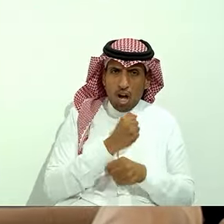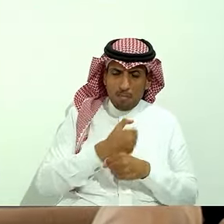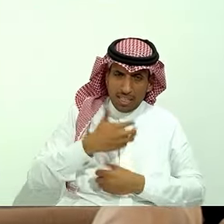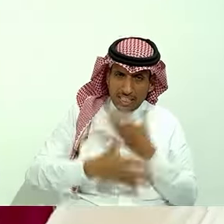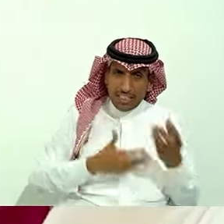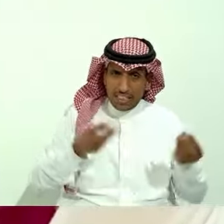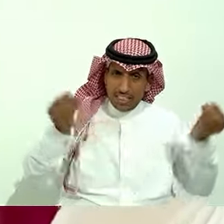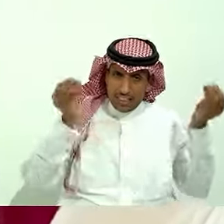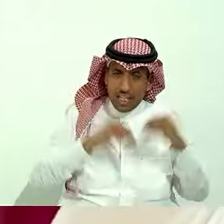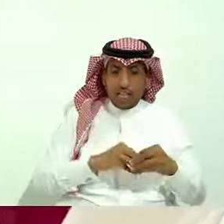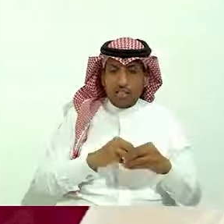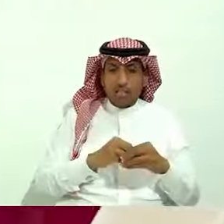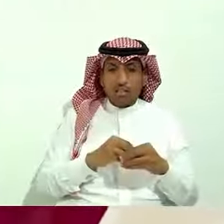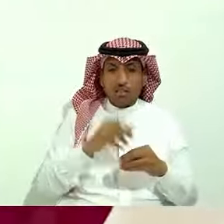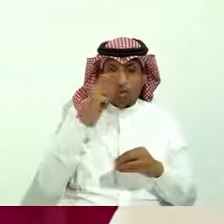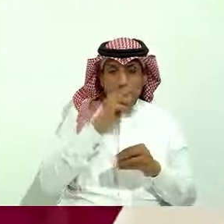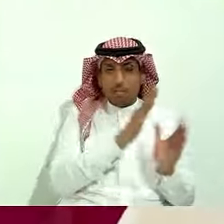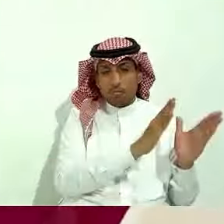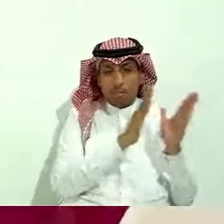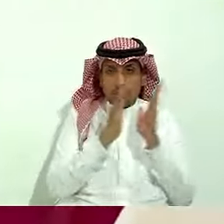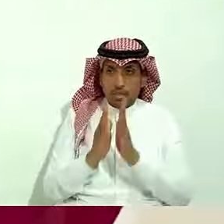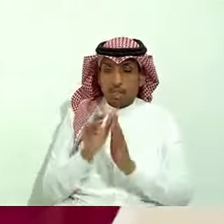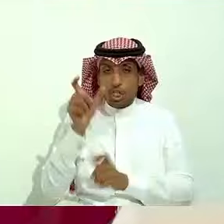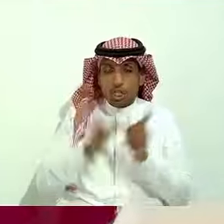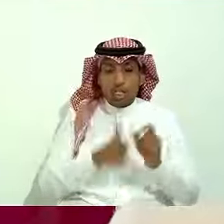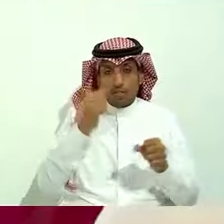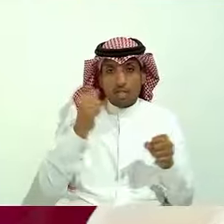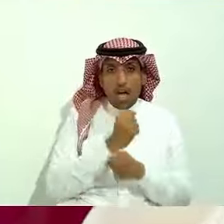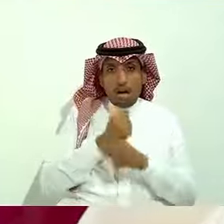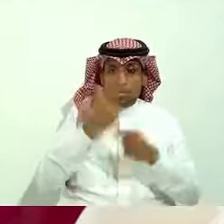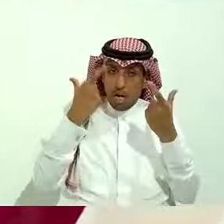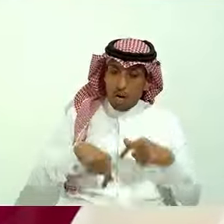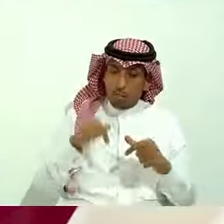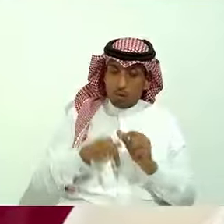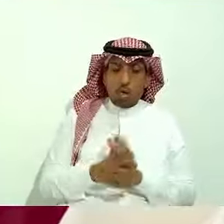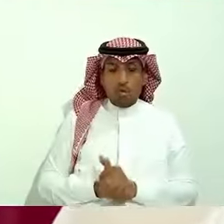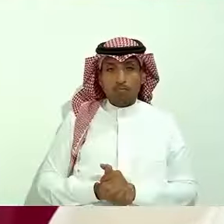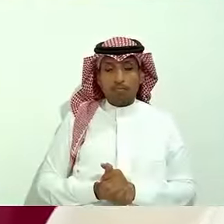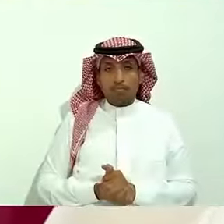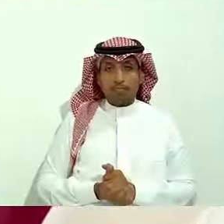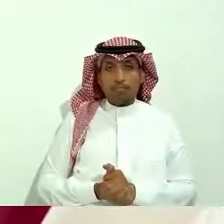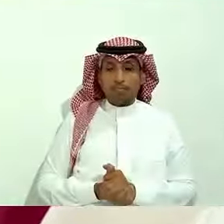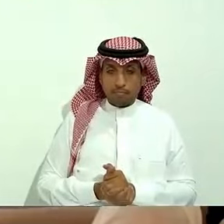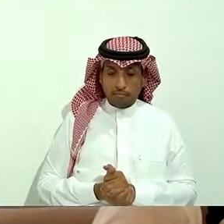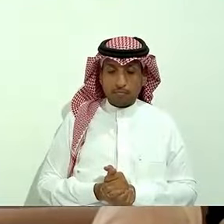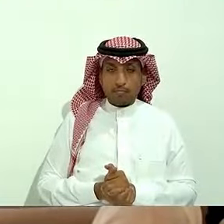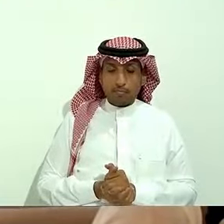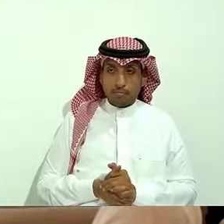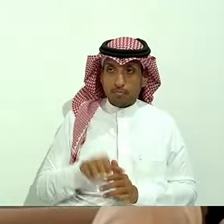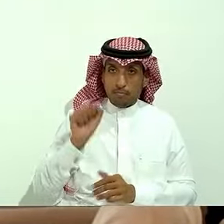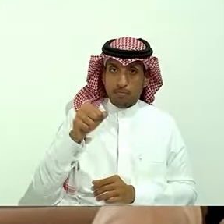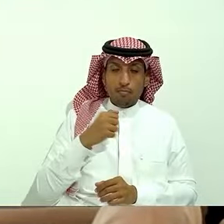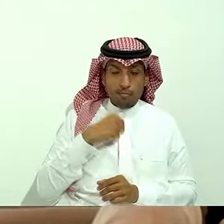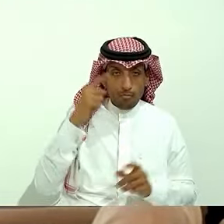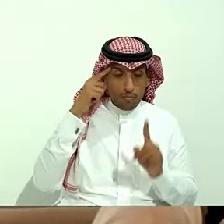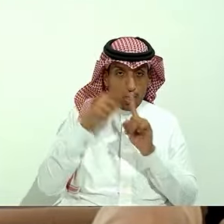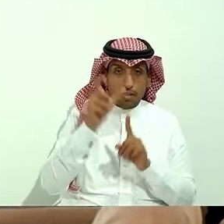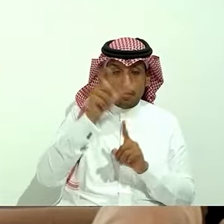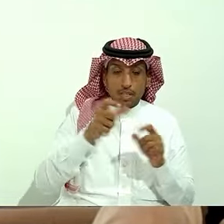نتصرف ونحطها بنطاق الواحد يقدر يلبسها اليوم. صحيح everyday. أنا أعرف واحدة تجيب الفروات من سوق